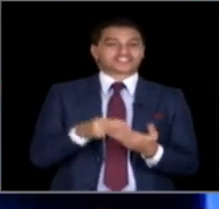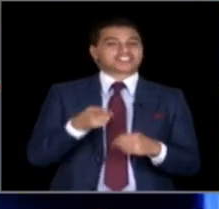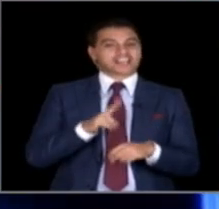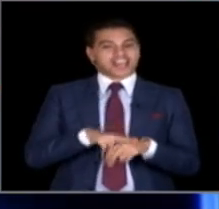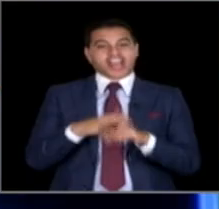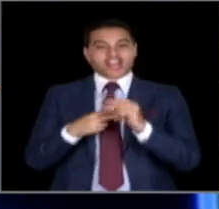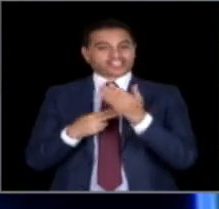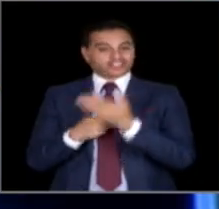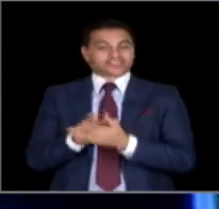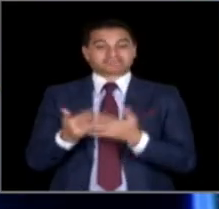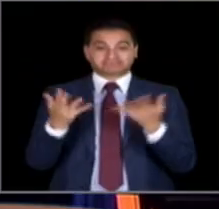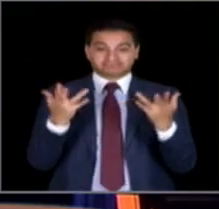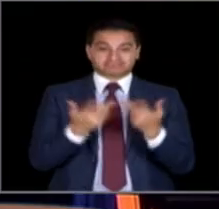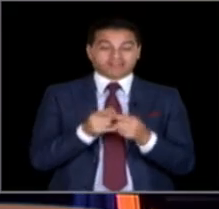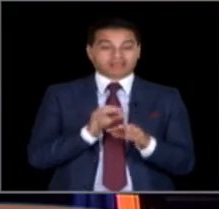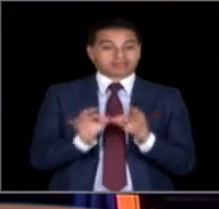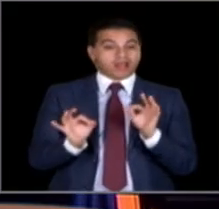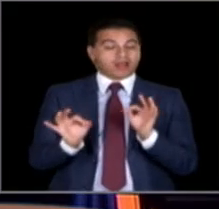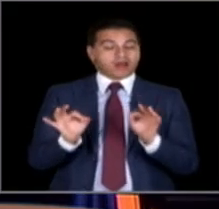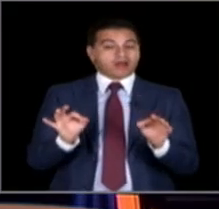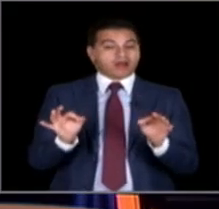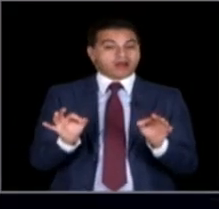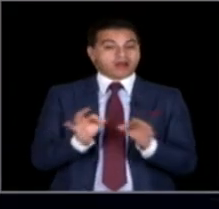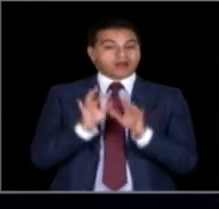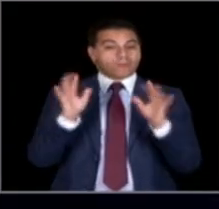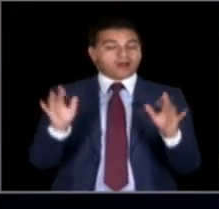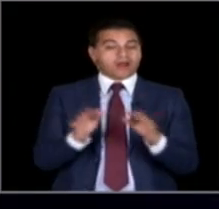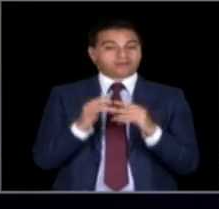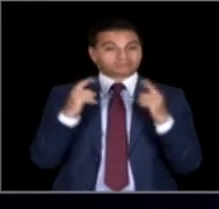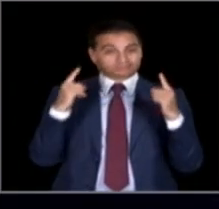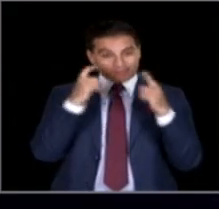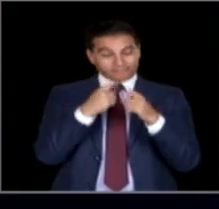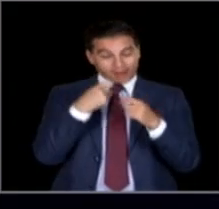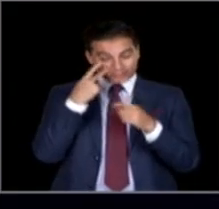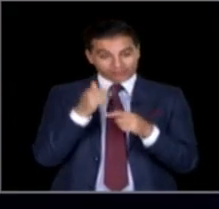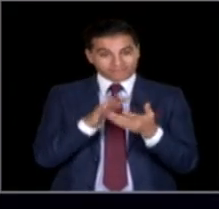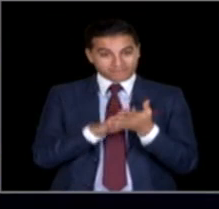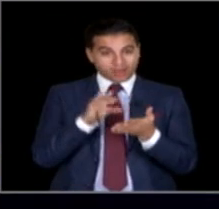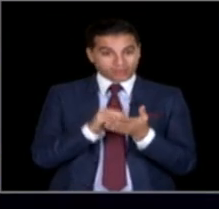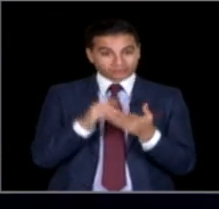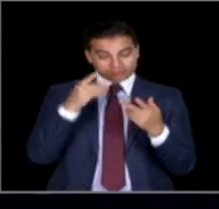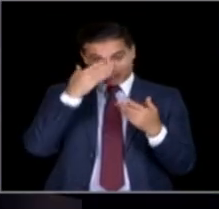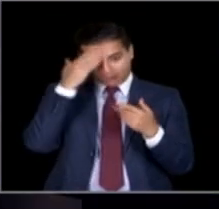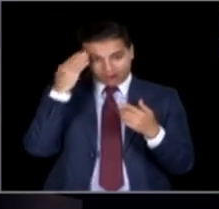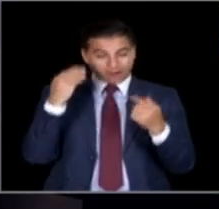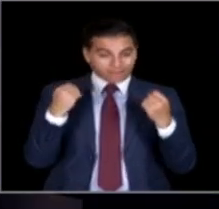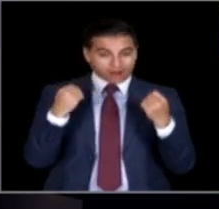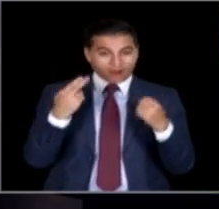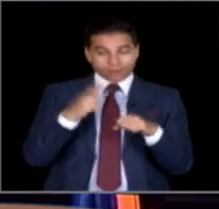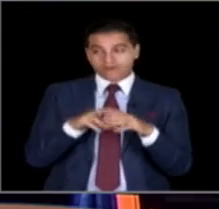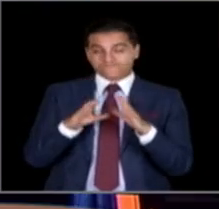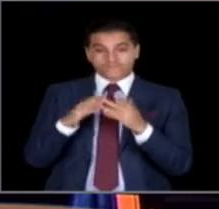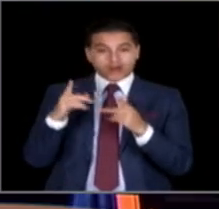20-20، مباراة نارية من بدايتها. ده اللي أنا توقعته، الخبرة قصاد